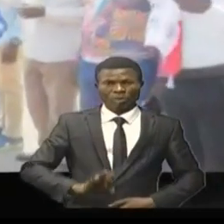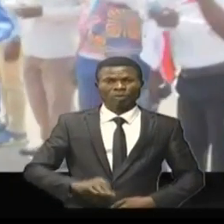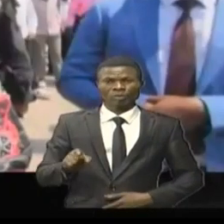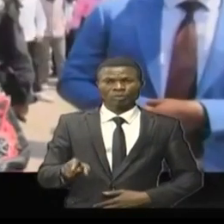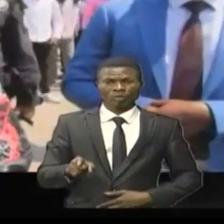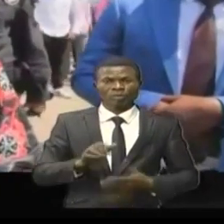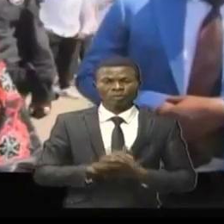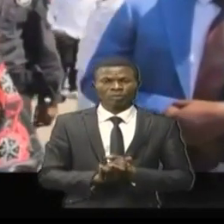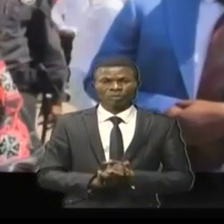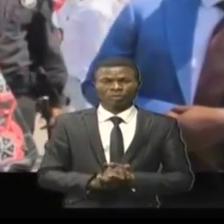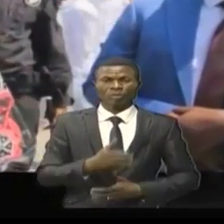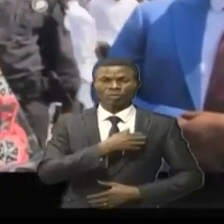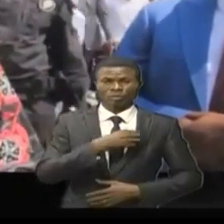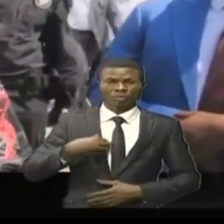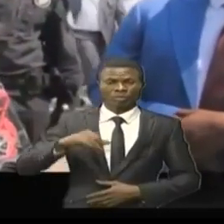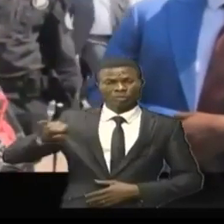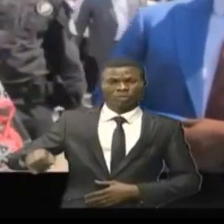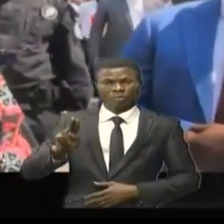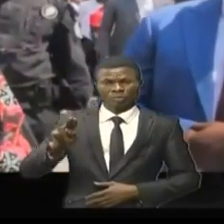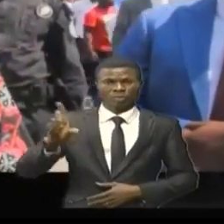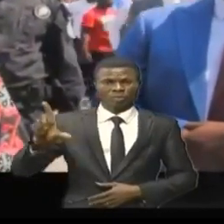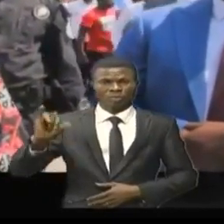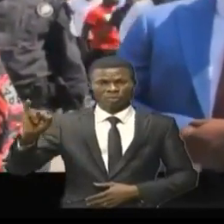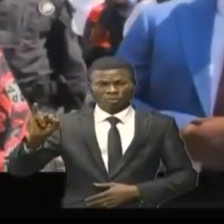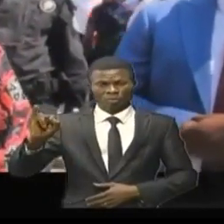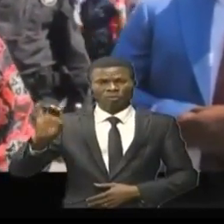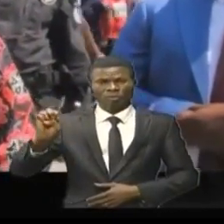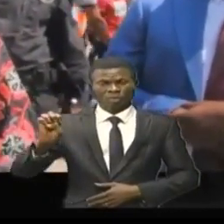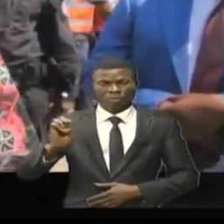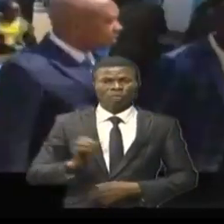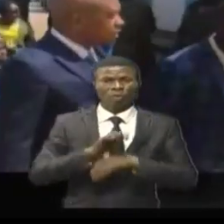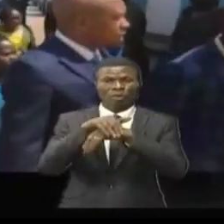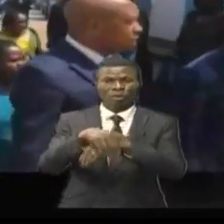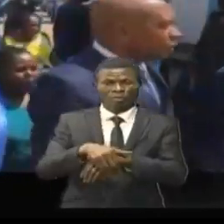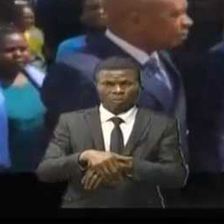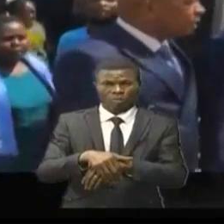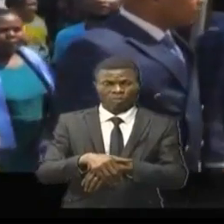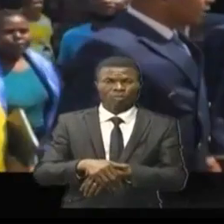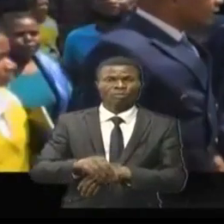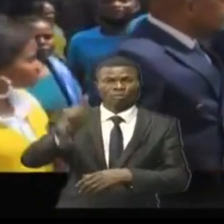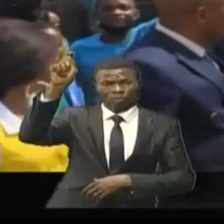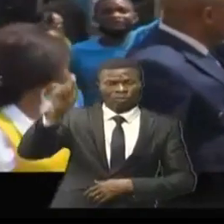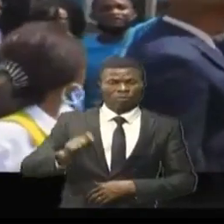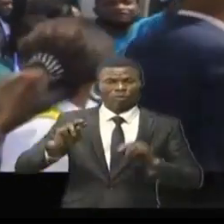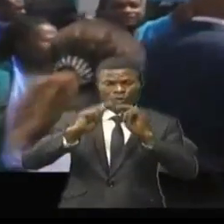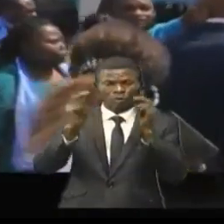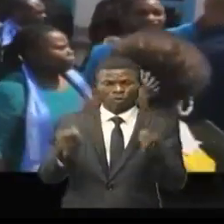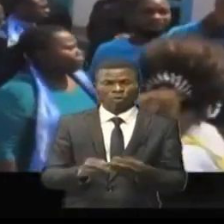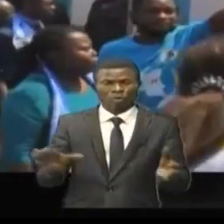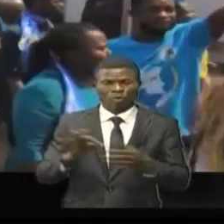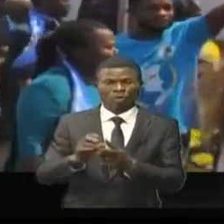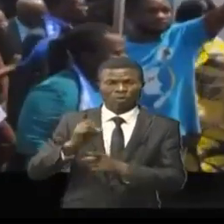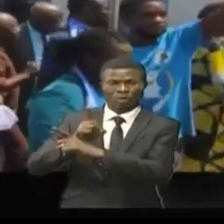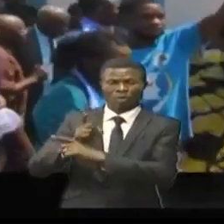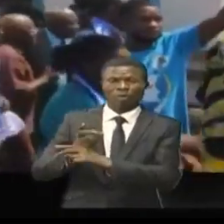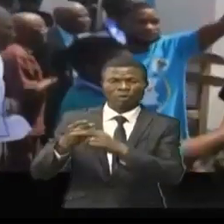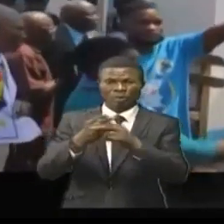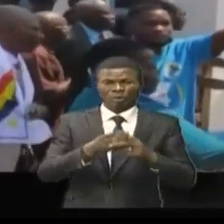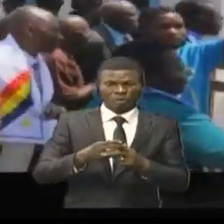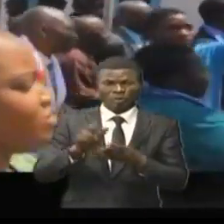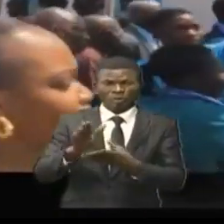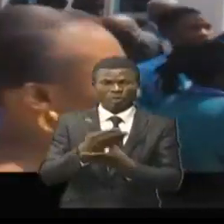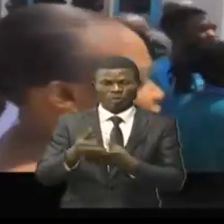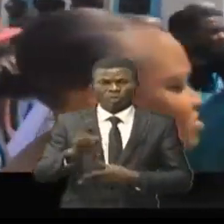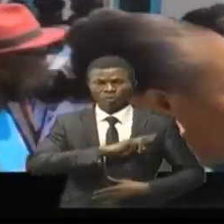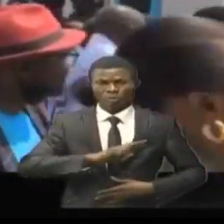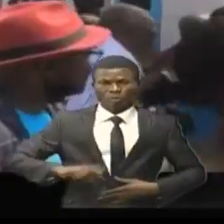Tshilombo. Julie Ngungwa Mayuma dit avoir pris part à Dar es Salaam à la commission permanente mixte défense et sécurité entre la RDC